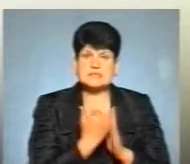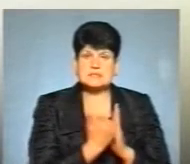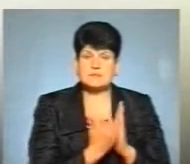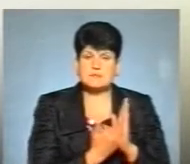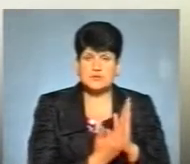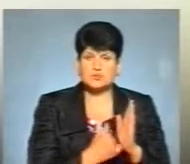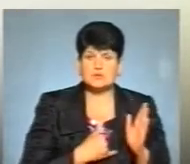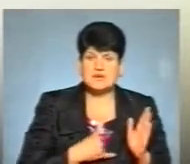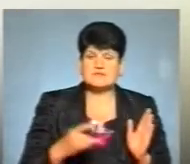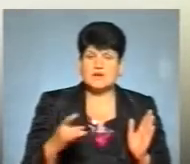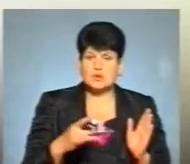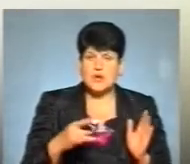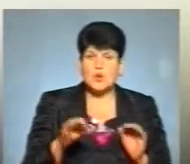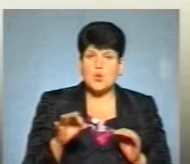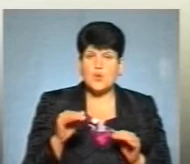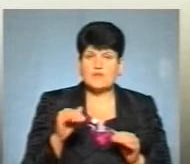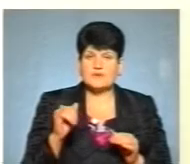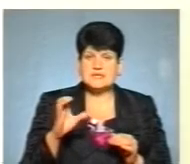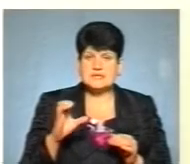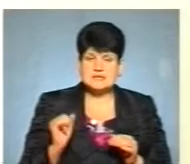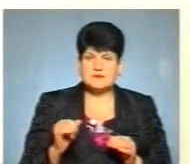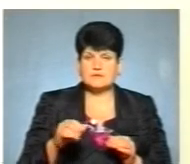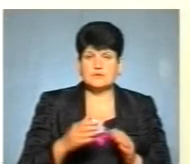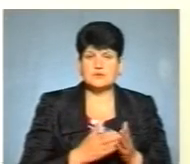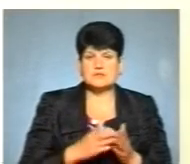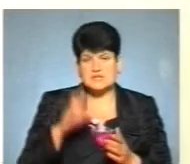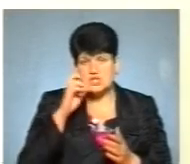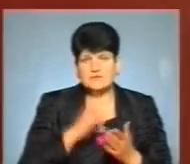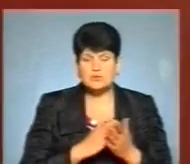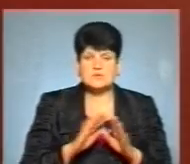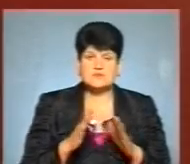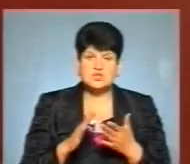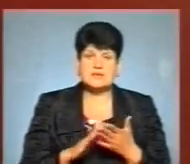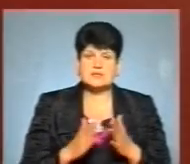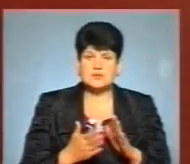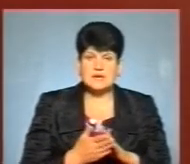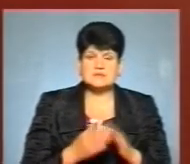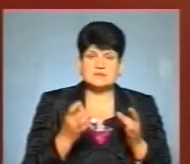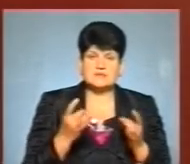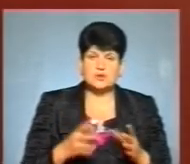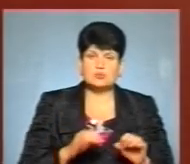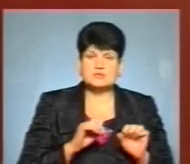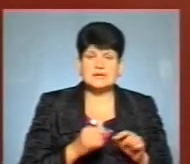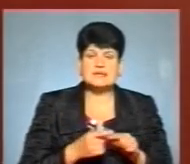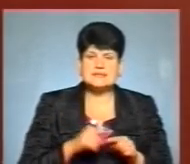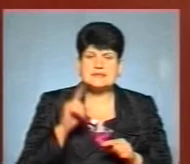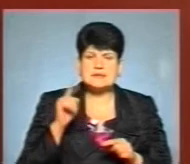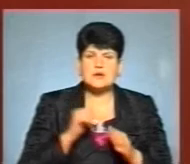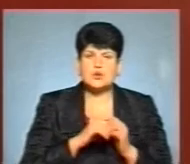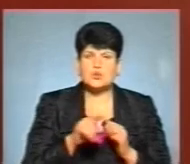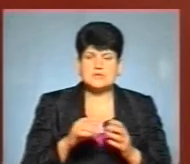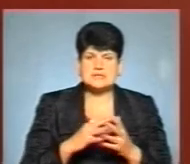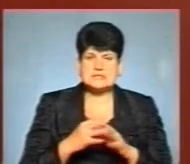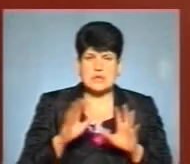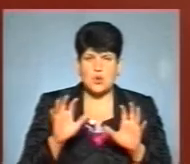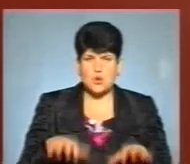в регіональному офісі, є в службі, Державній службі надзвичайних ситуацій, в цивільному захисті. І це знають кожен сільський голова і